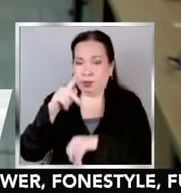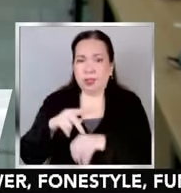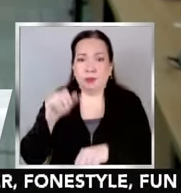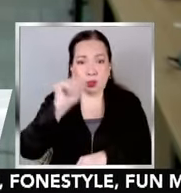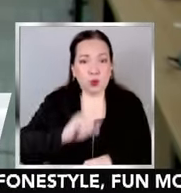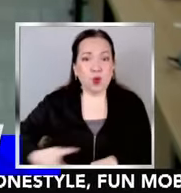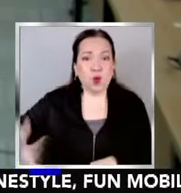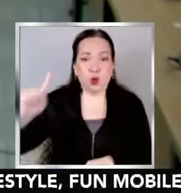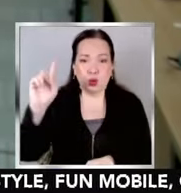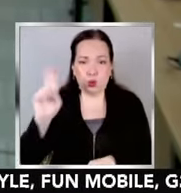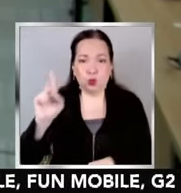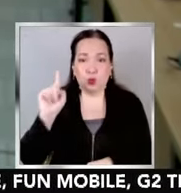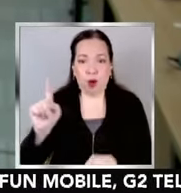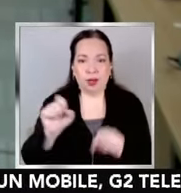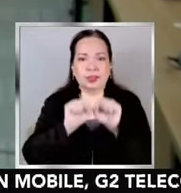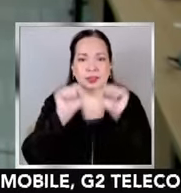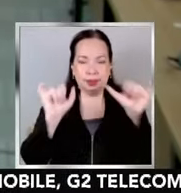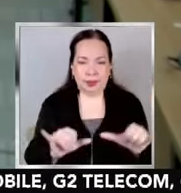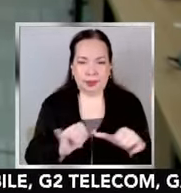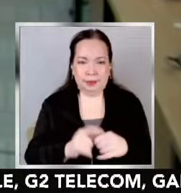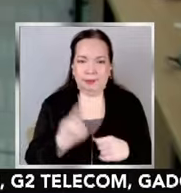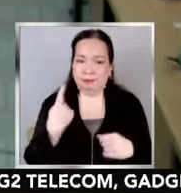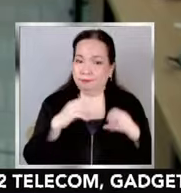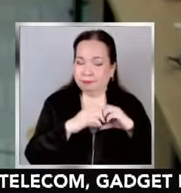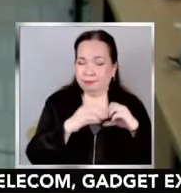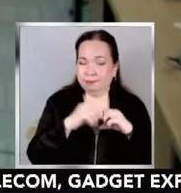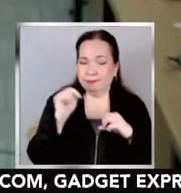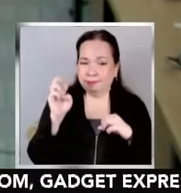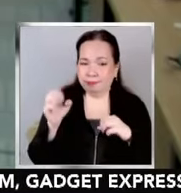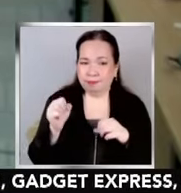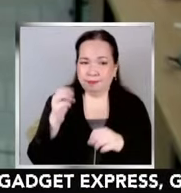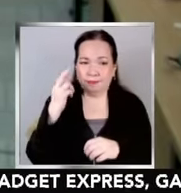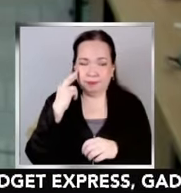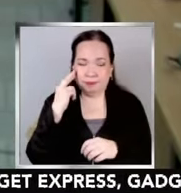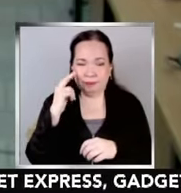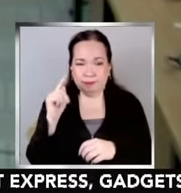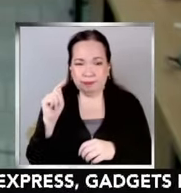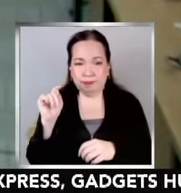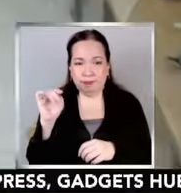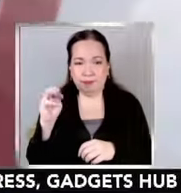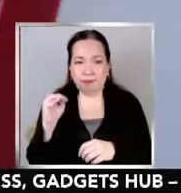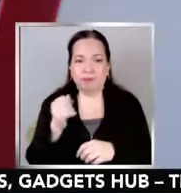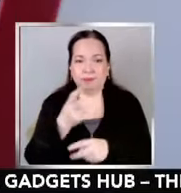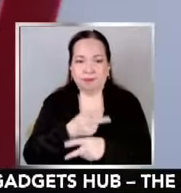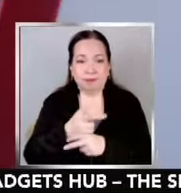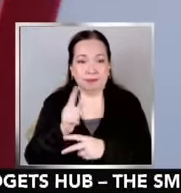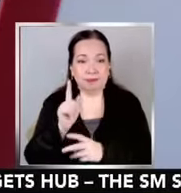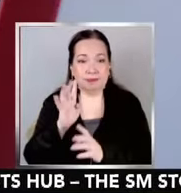Para sa GMA Integrated News, Rafi Tima nakatutok, 24 oras.